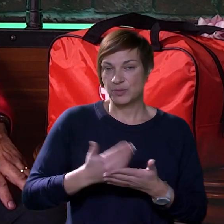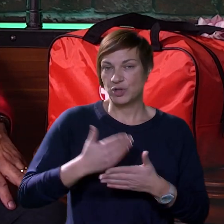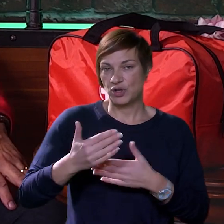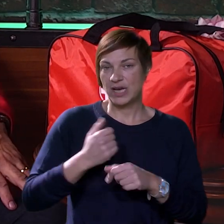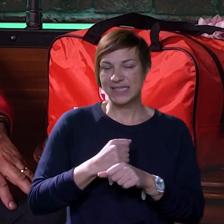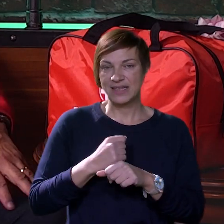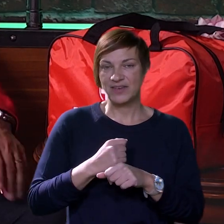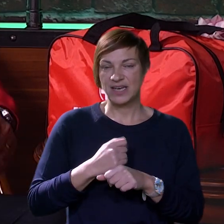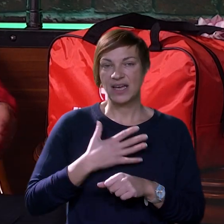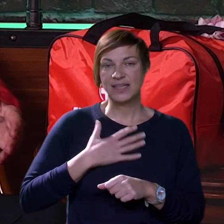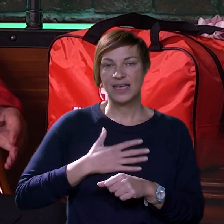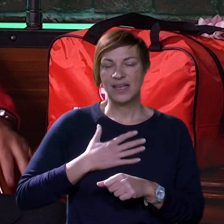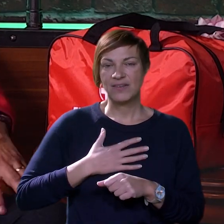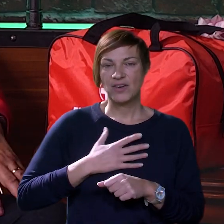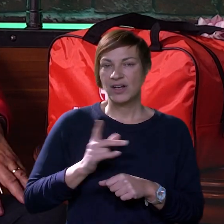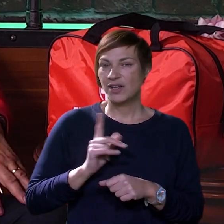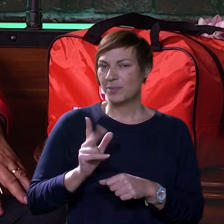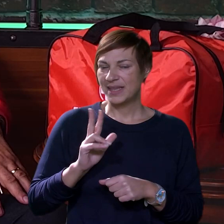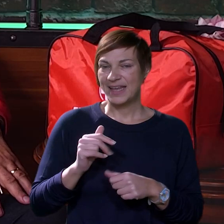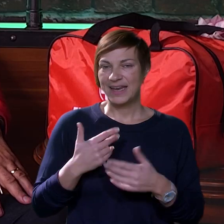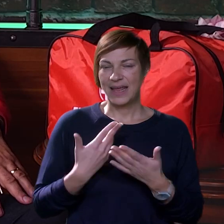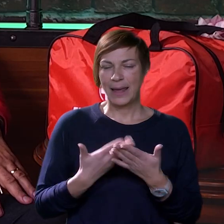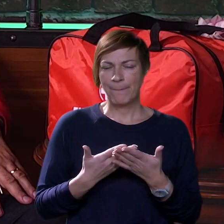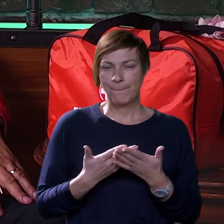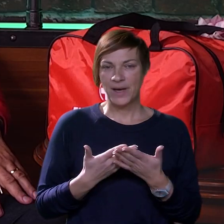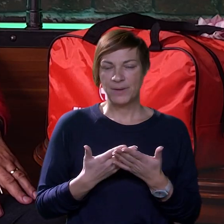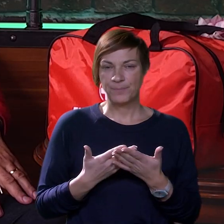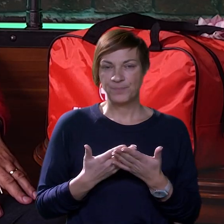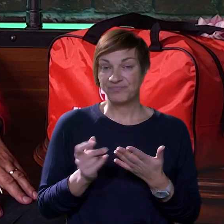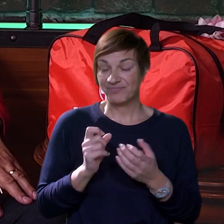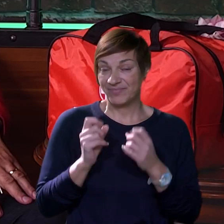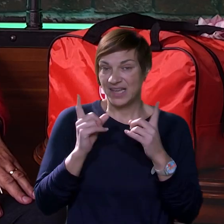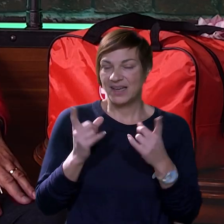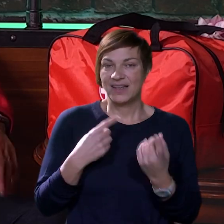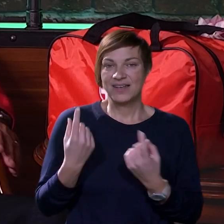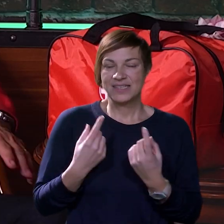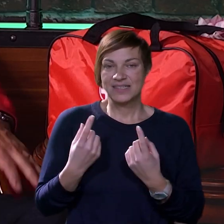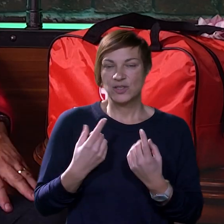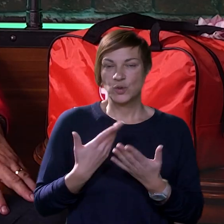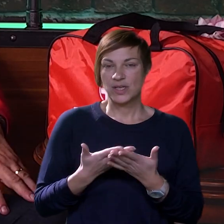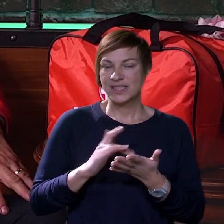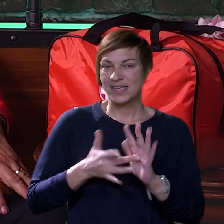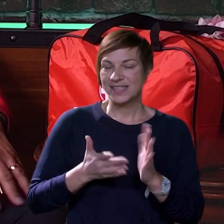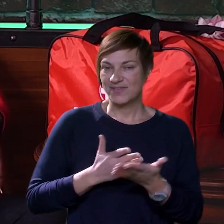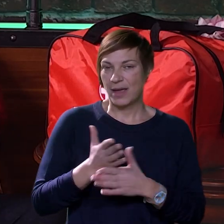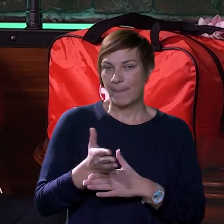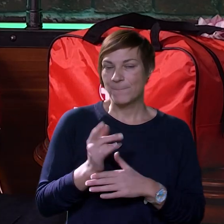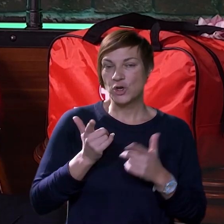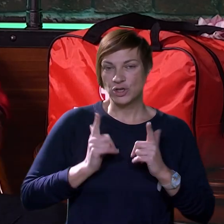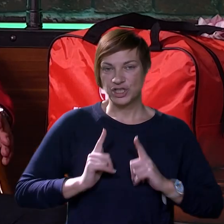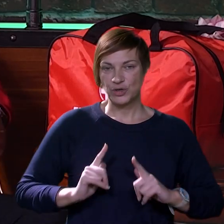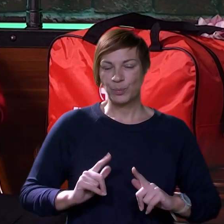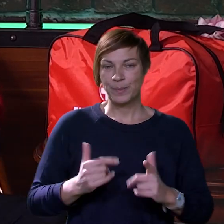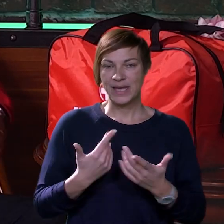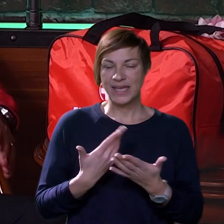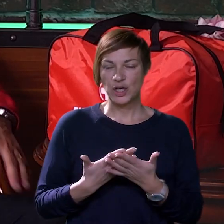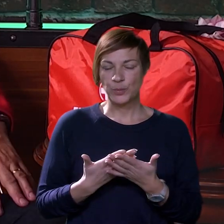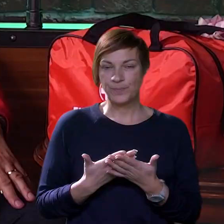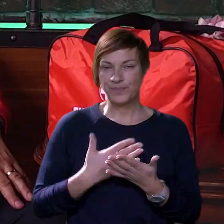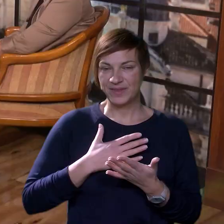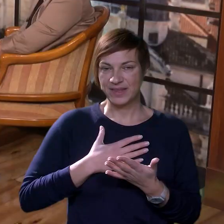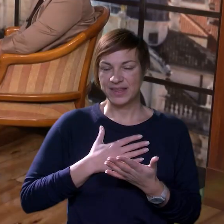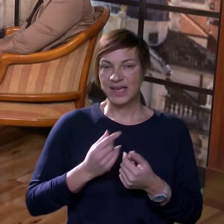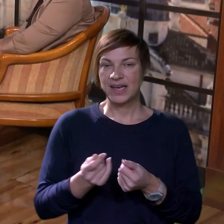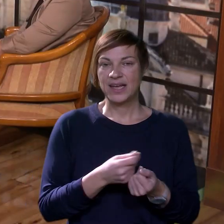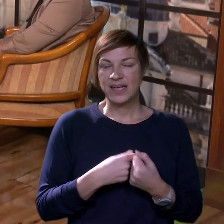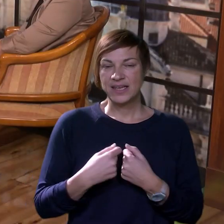provoditi. Volio bi da ne bude nikakvih nekih nenadanih situacija, da sve prođe u miru, intervencija, da